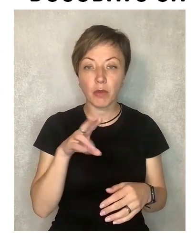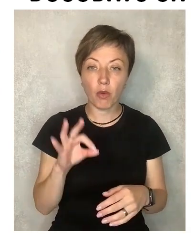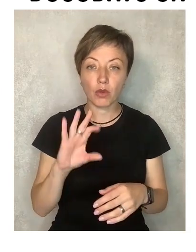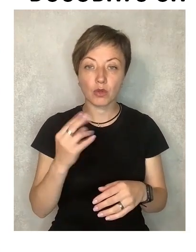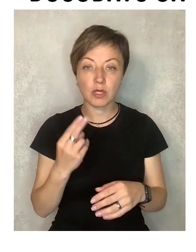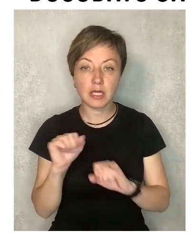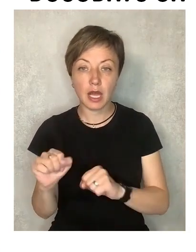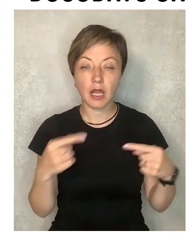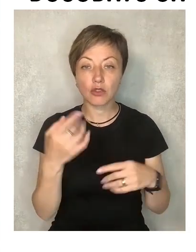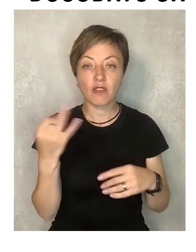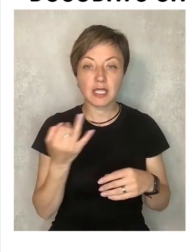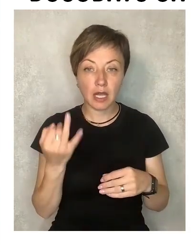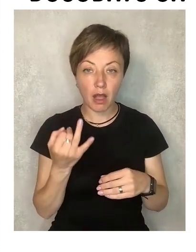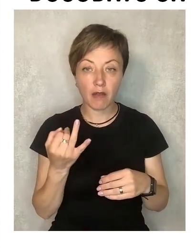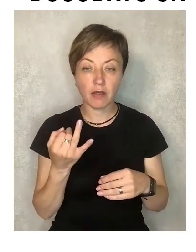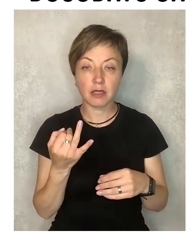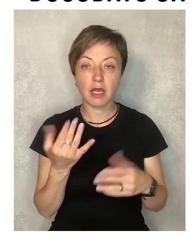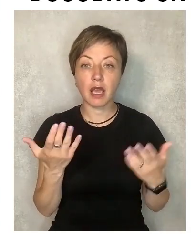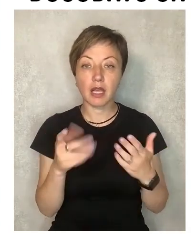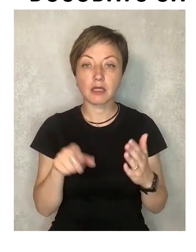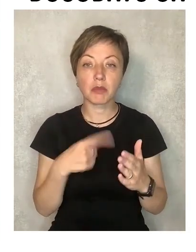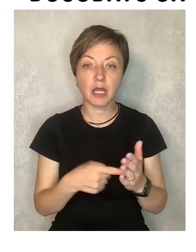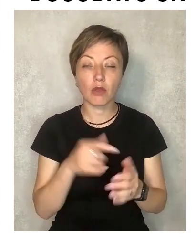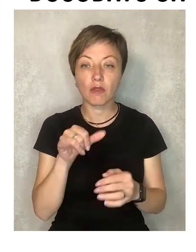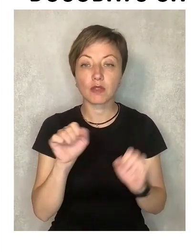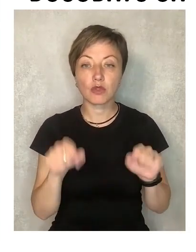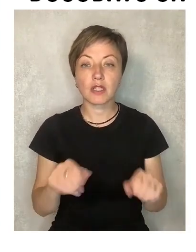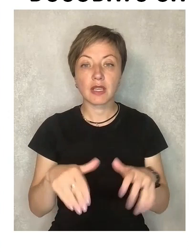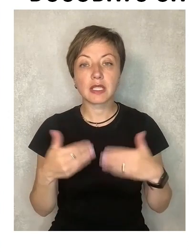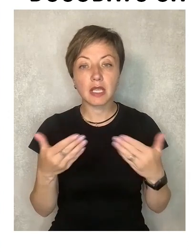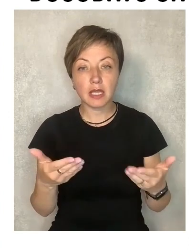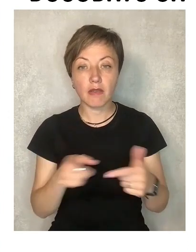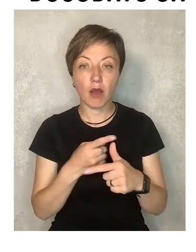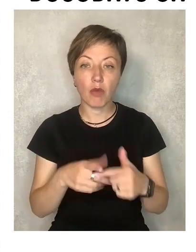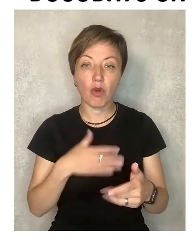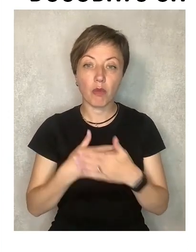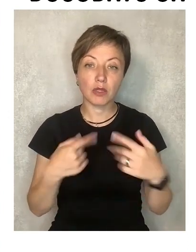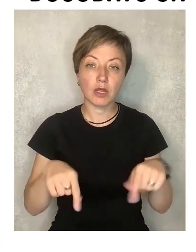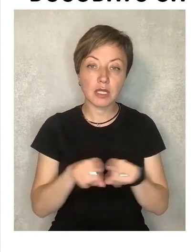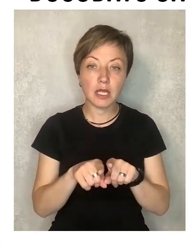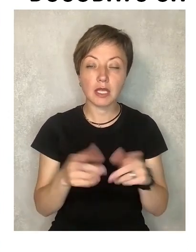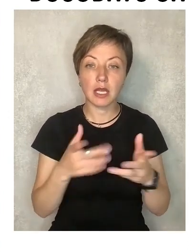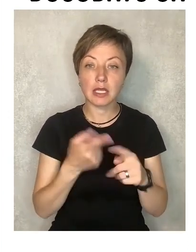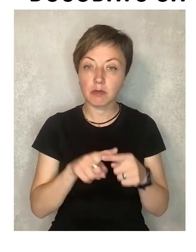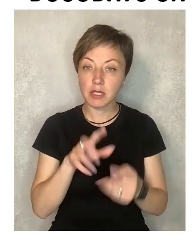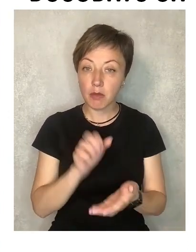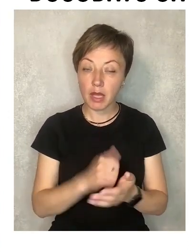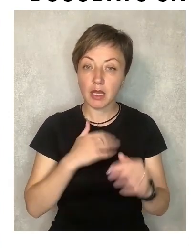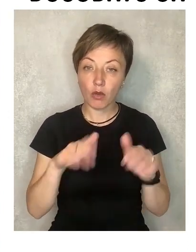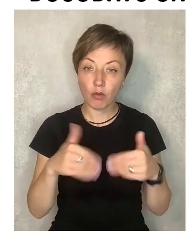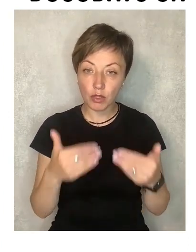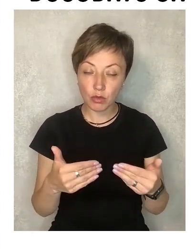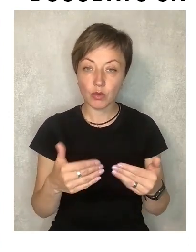якщо вас цікавить, власне, якесь питання, у вас, можливо, є ініціатива або громадська організація, яка ним займається, я рекомендую зв'язуватися